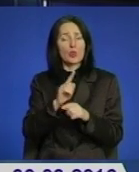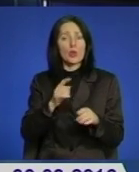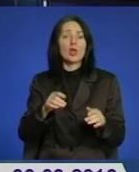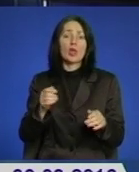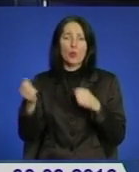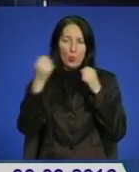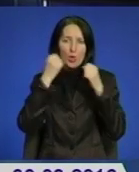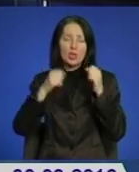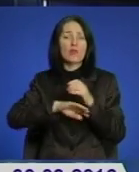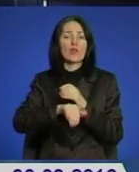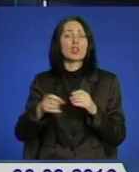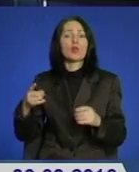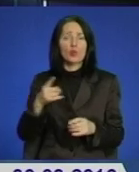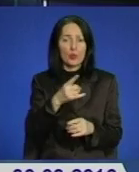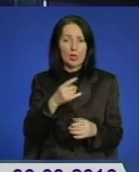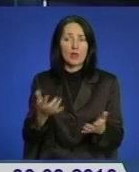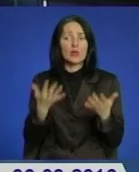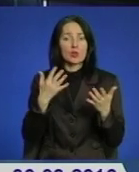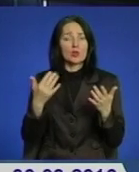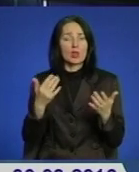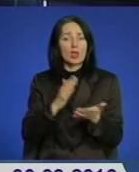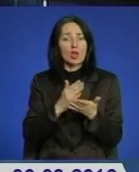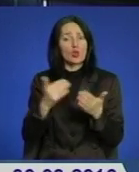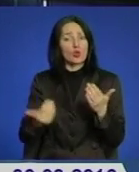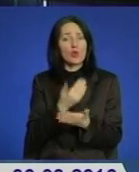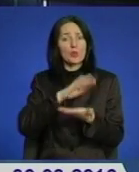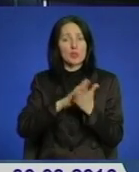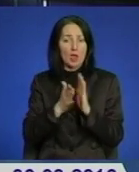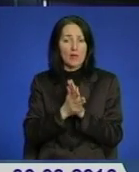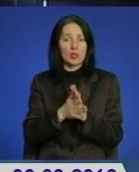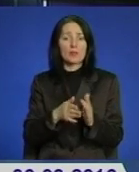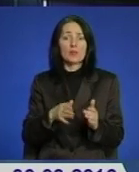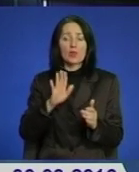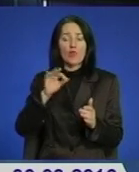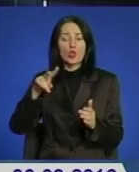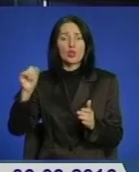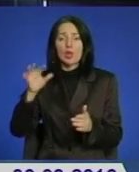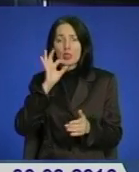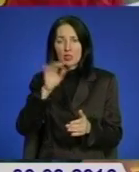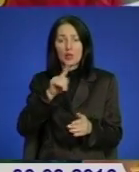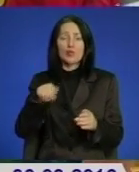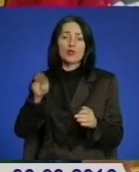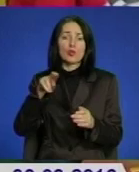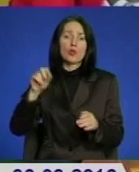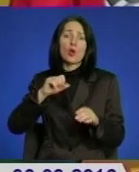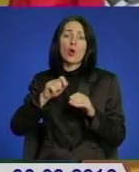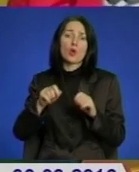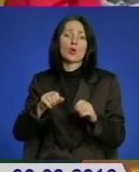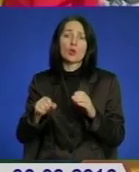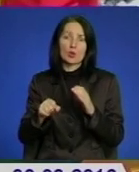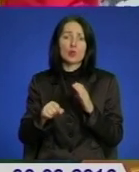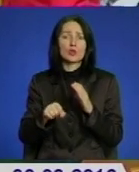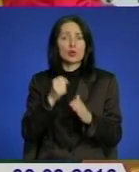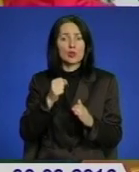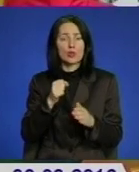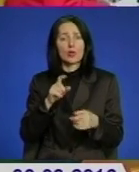Потерпілий заявляє, що має нове підтвердження того, що до злочину причетні представники правого сектору. Подробиці далі. Посеред білого дня